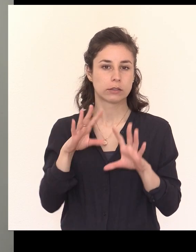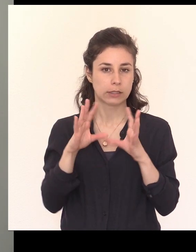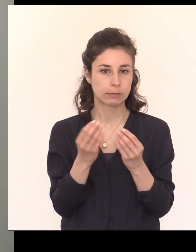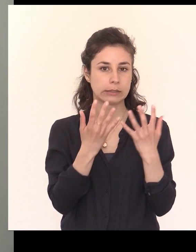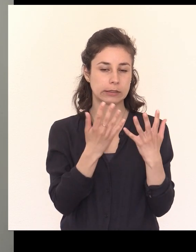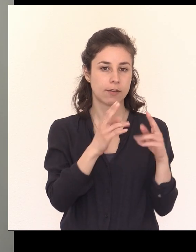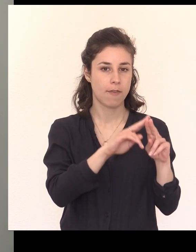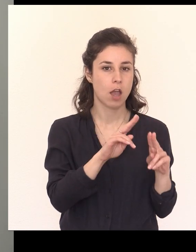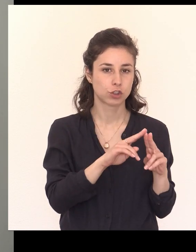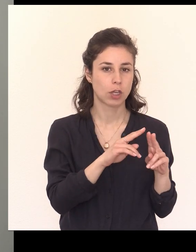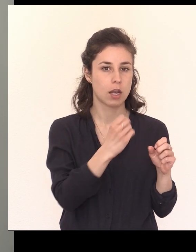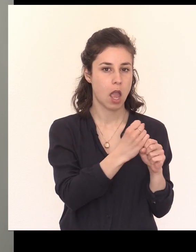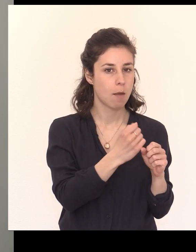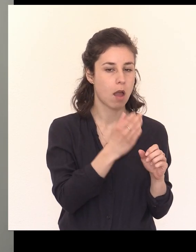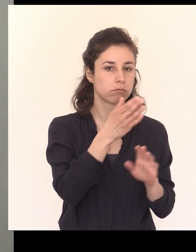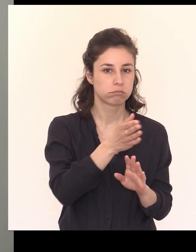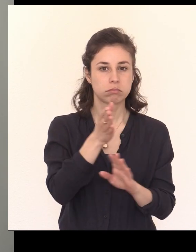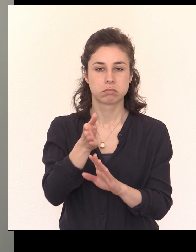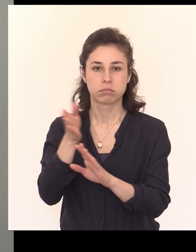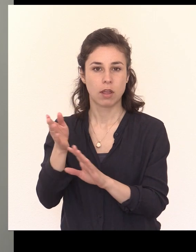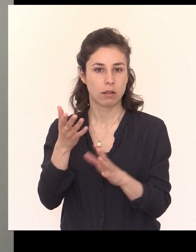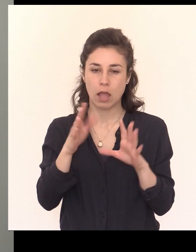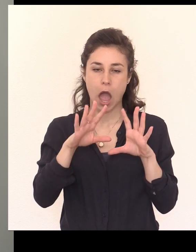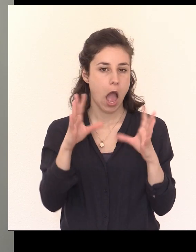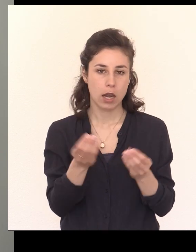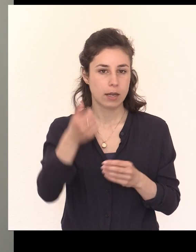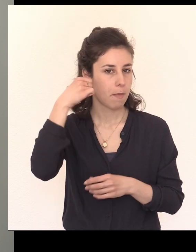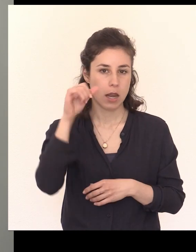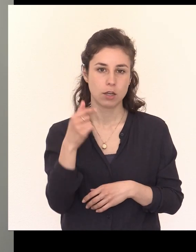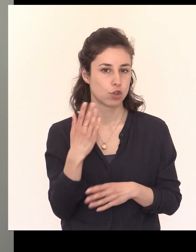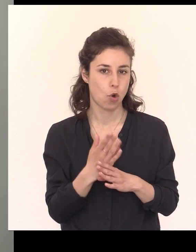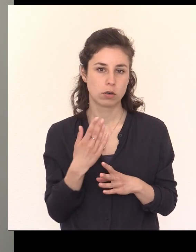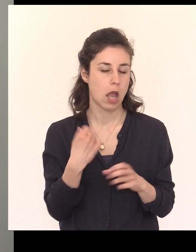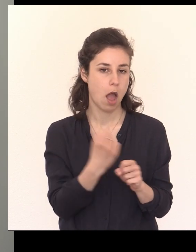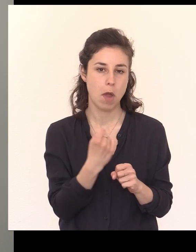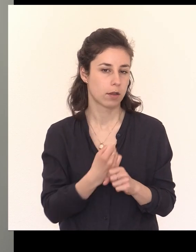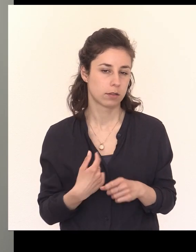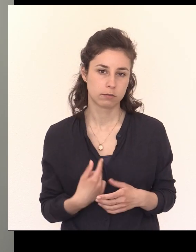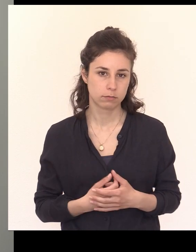Also in allen Werkstätten, was es in Berlin jetzt gibt, war ich in allen.